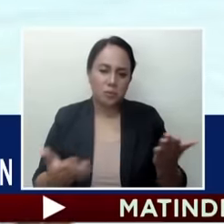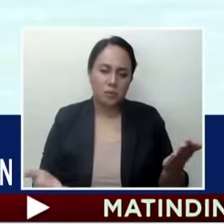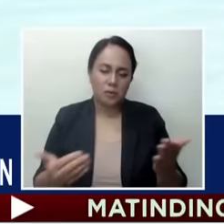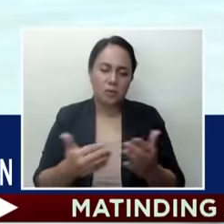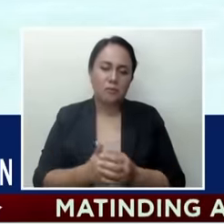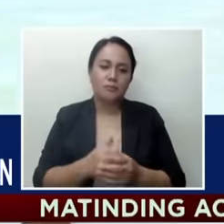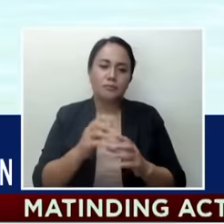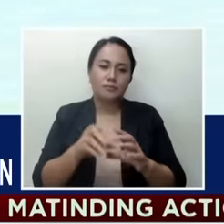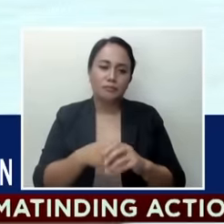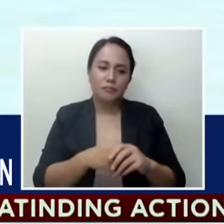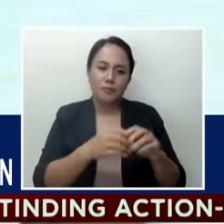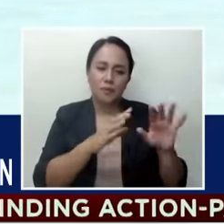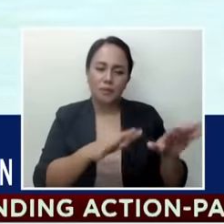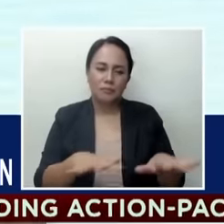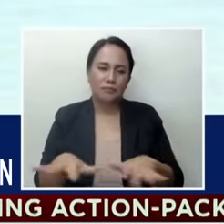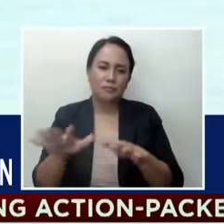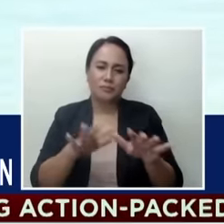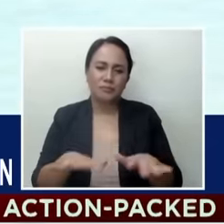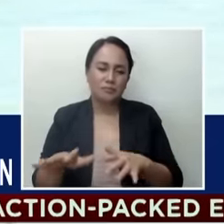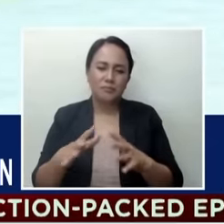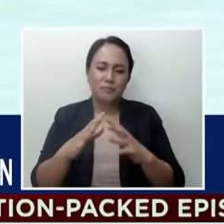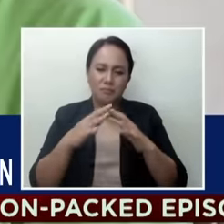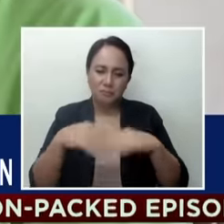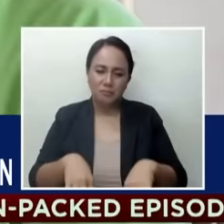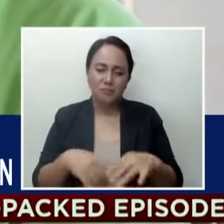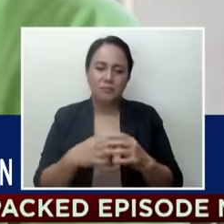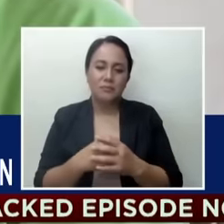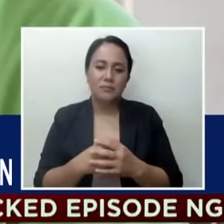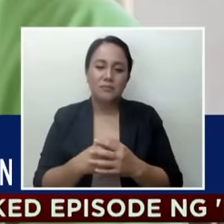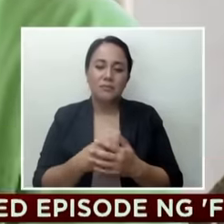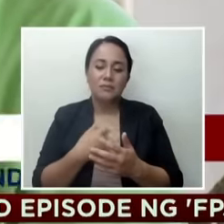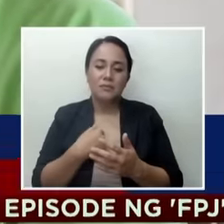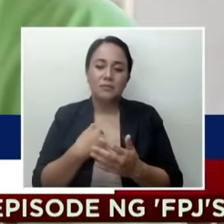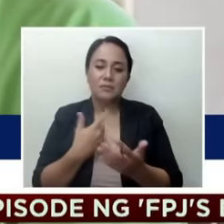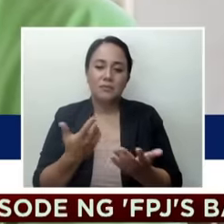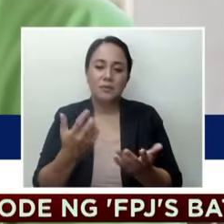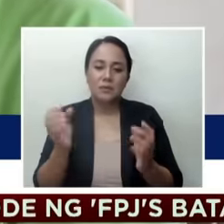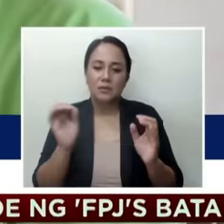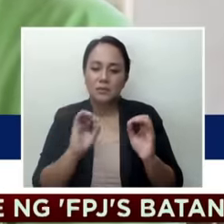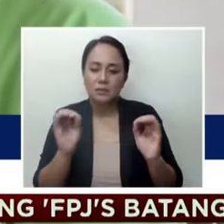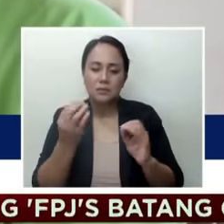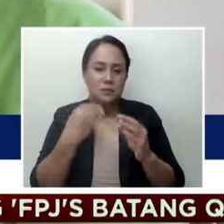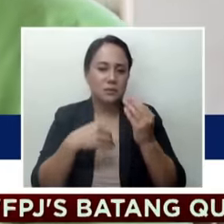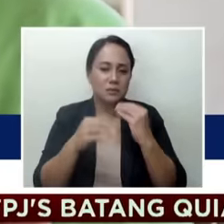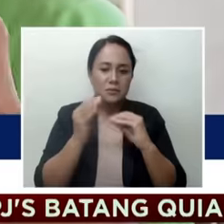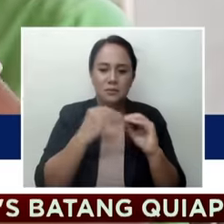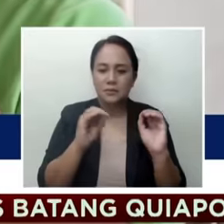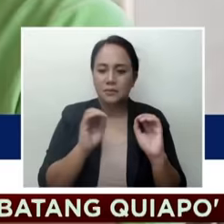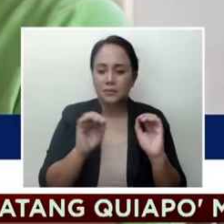kasamang naanod sa rumaragasang tubig dagat. Mga puno, wala kaming kain.